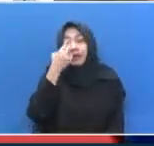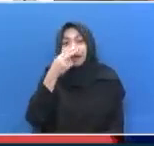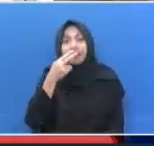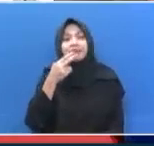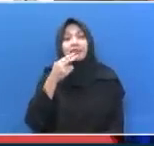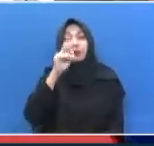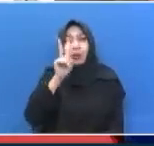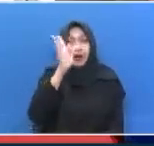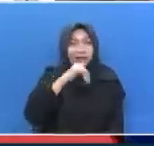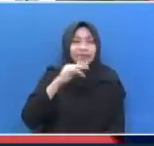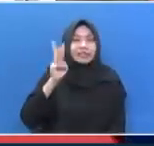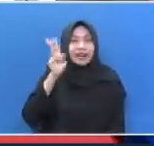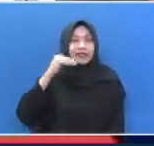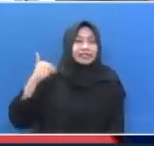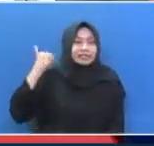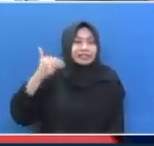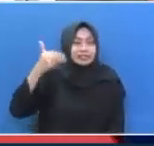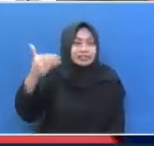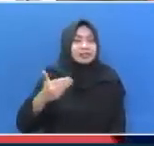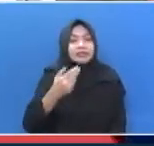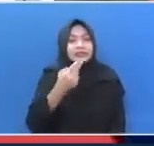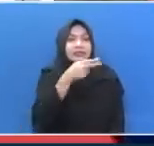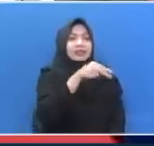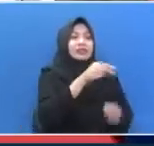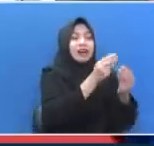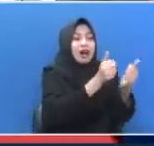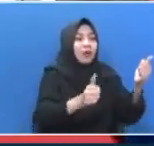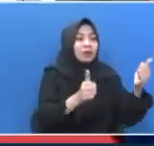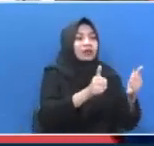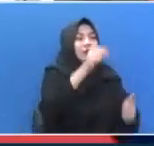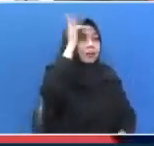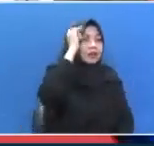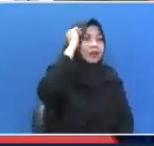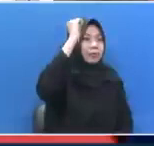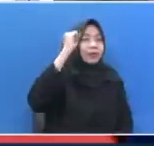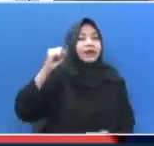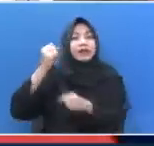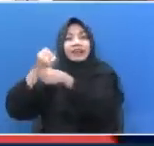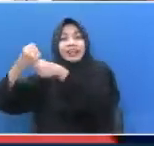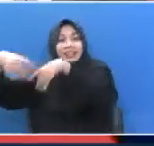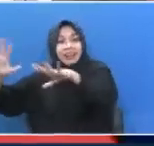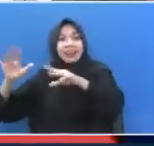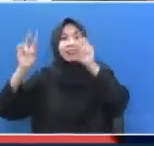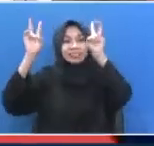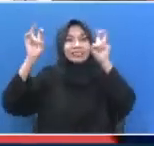2-3 hari ini memang sangat kelihatan antara politisi PDIP dan gerinda kan saling berbalas pantun terutama